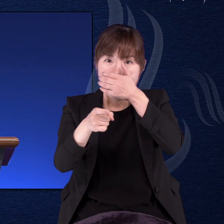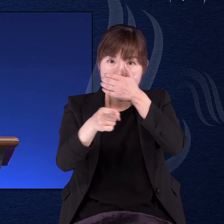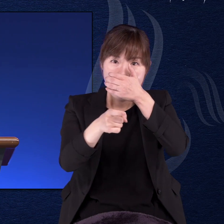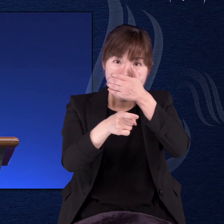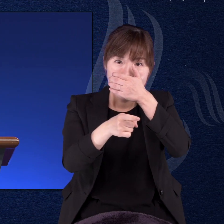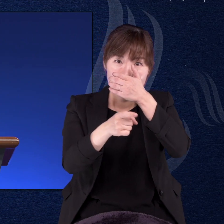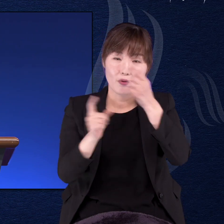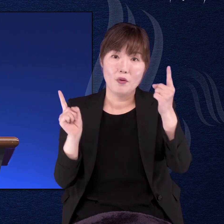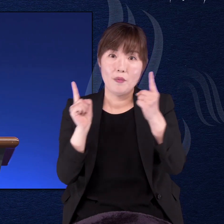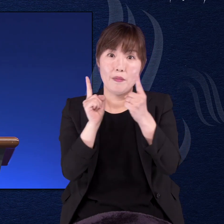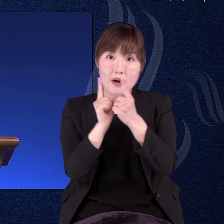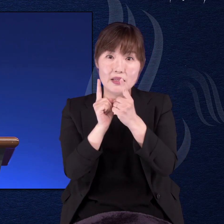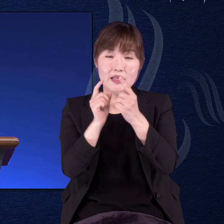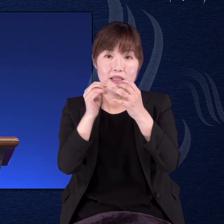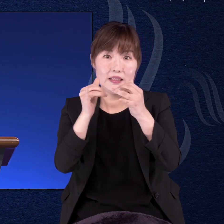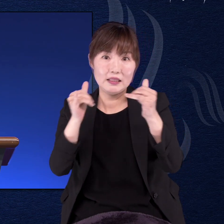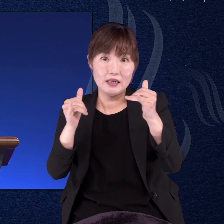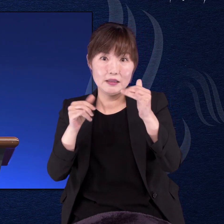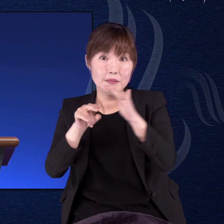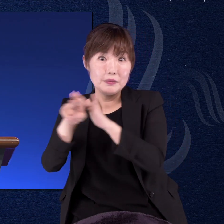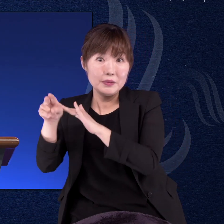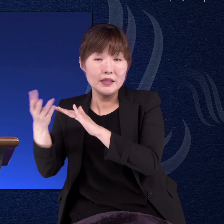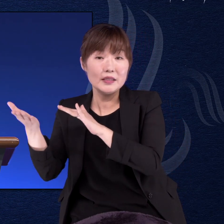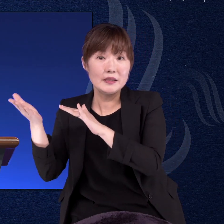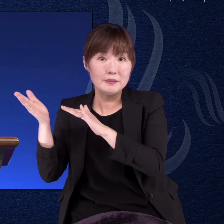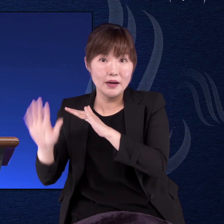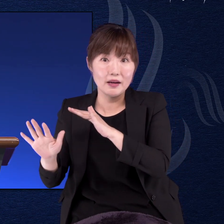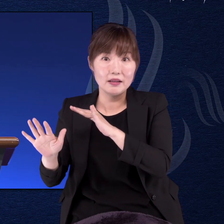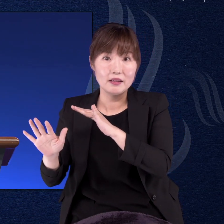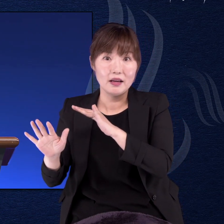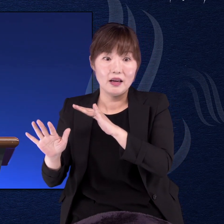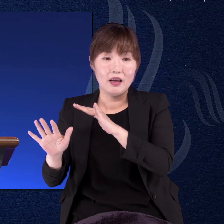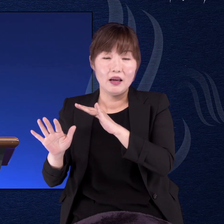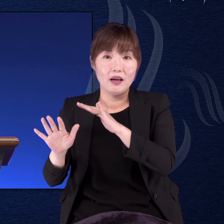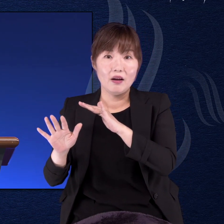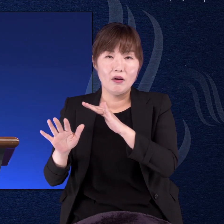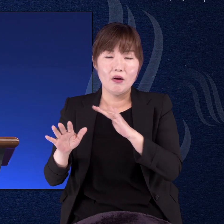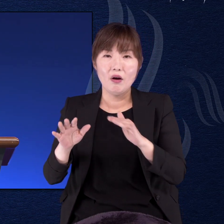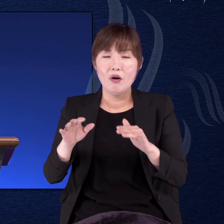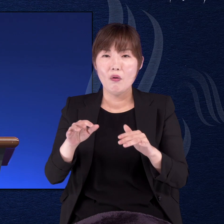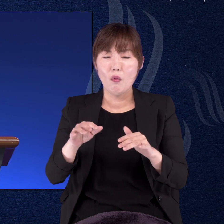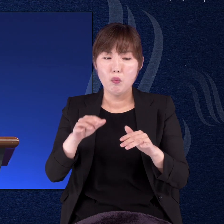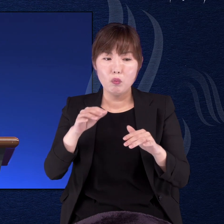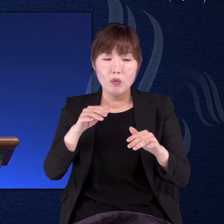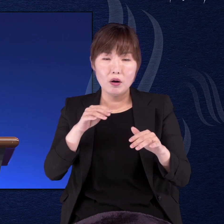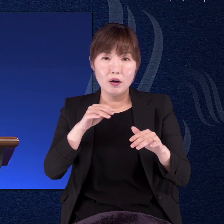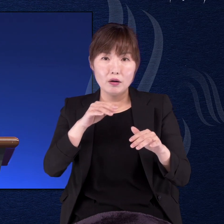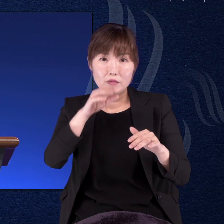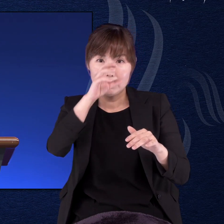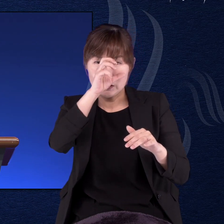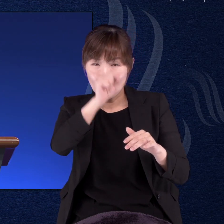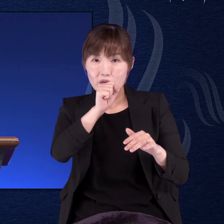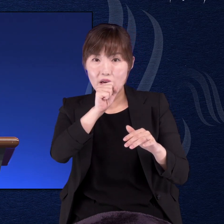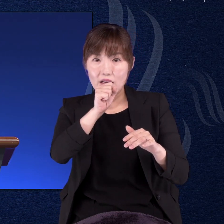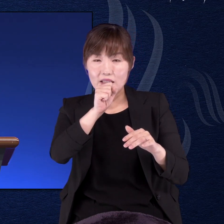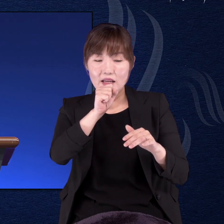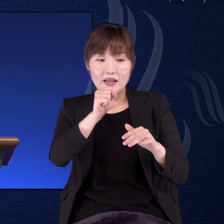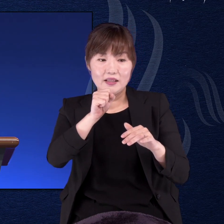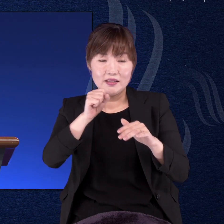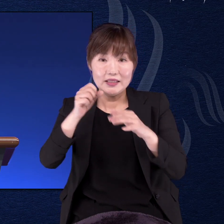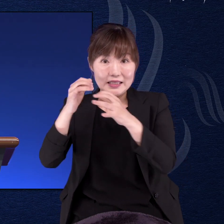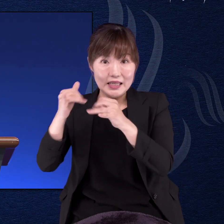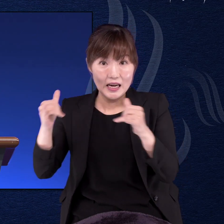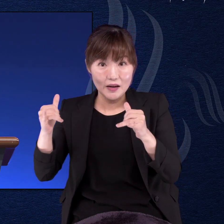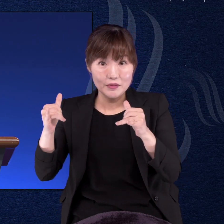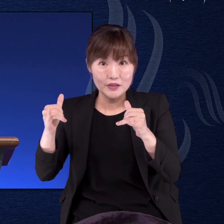사마리아인은 가서 그를 치료하고 주막으로 데려가서 돌봐준 이유가 있잖아요. 그